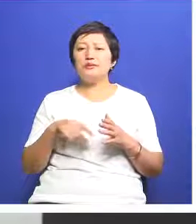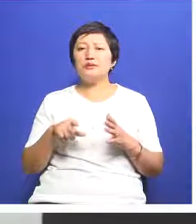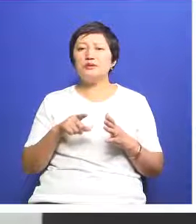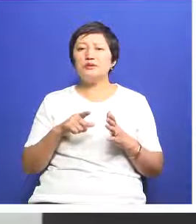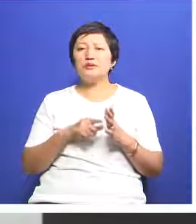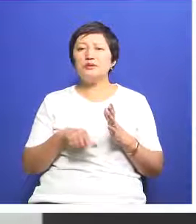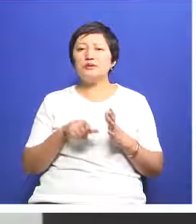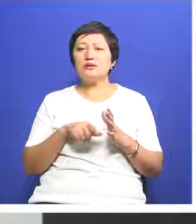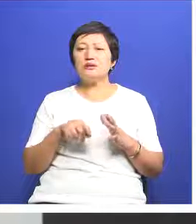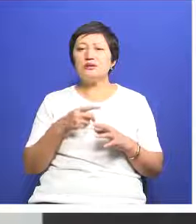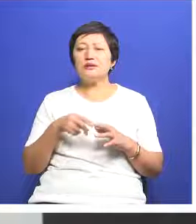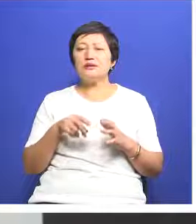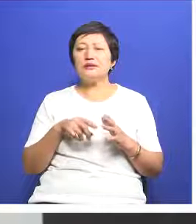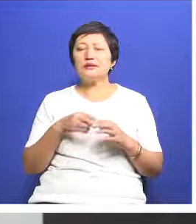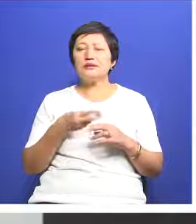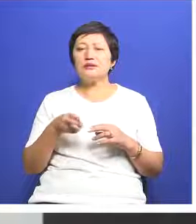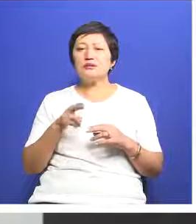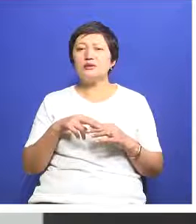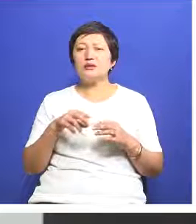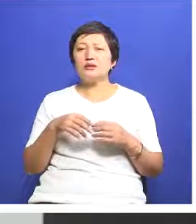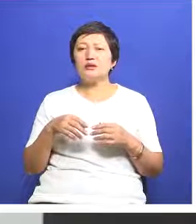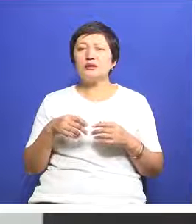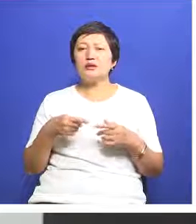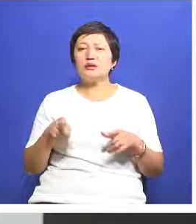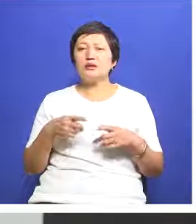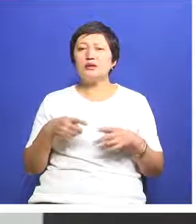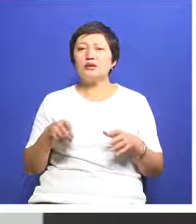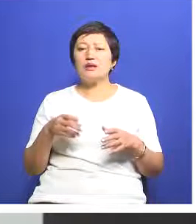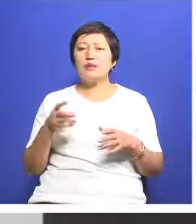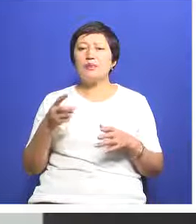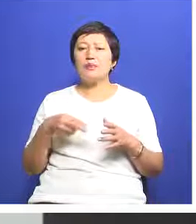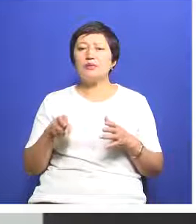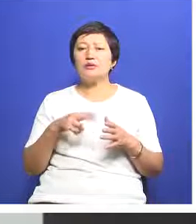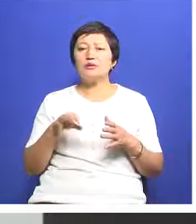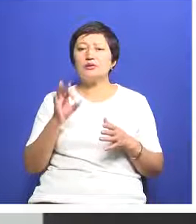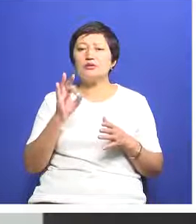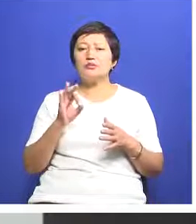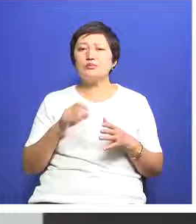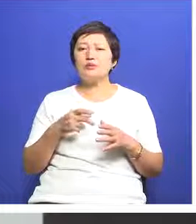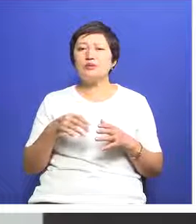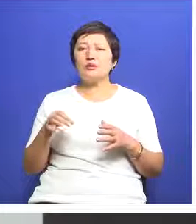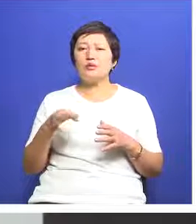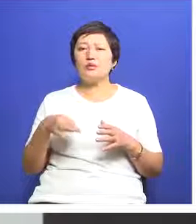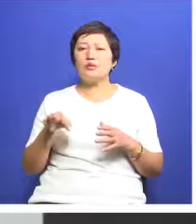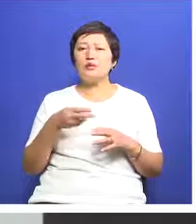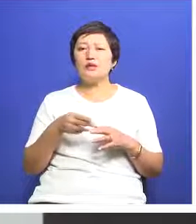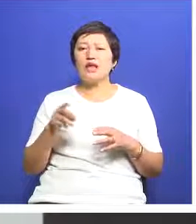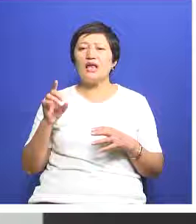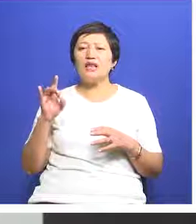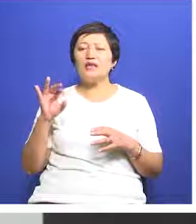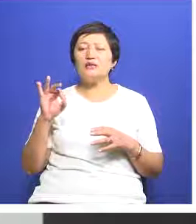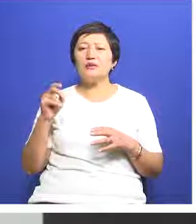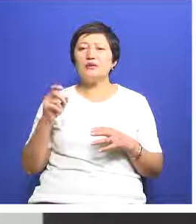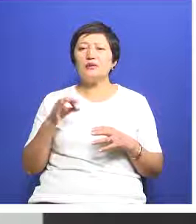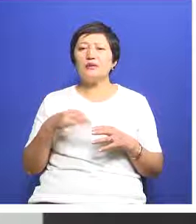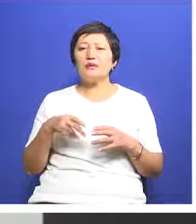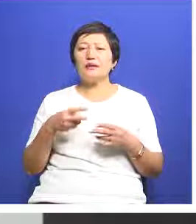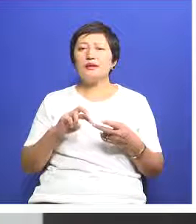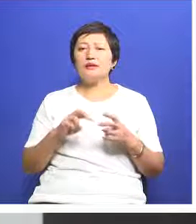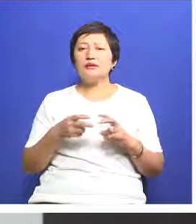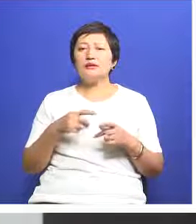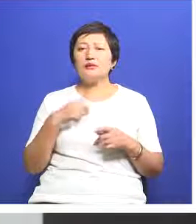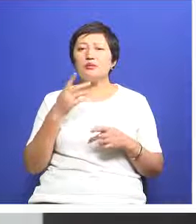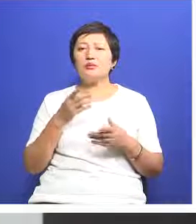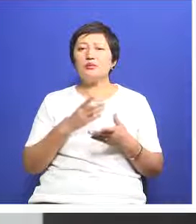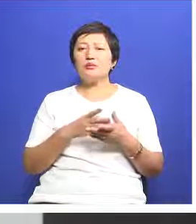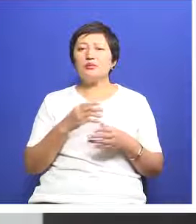ғана өзіміздің кірістеріміз, қалған бюджетіміз 93% облысқа республикалық бюджеттерге байланысты болып